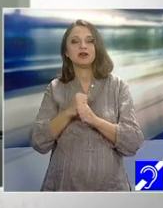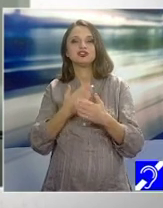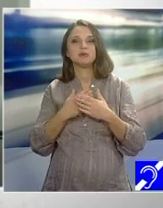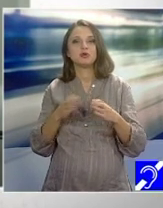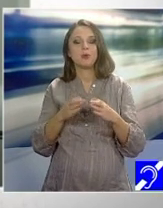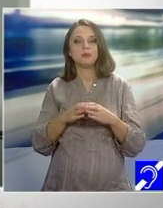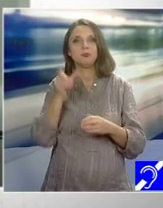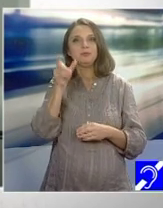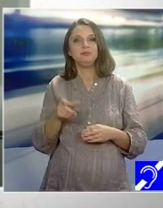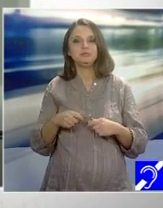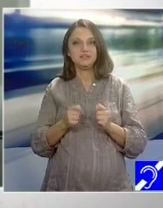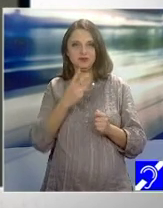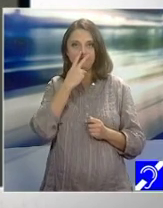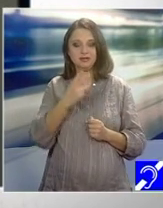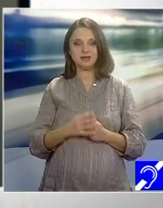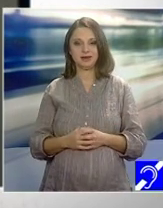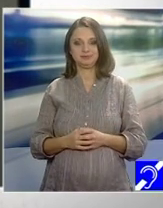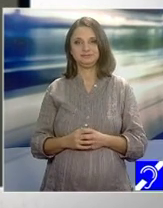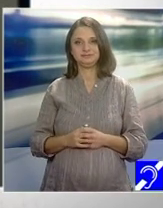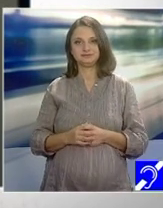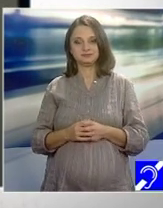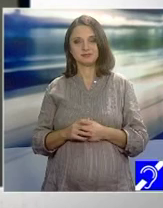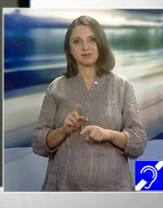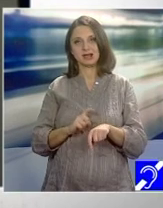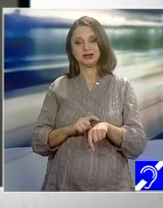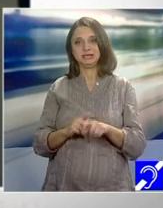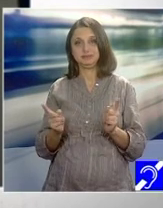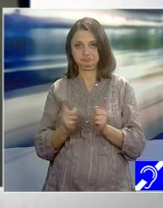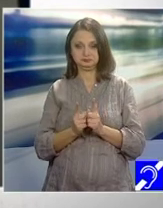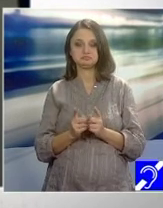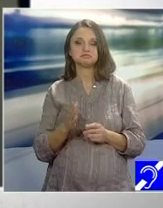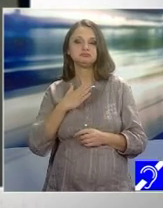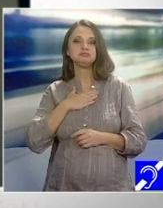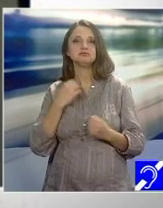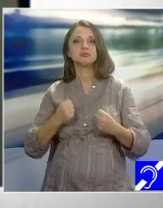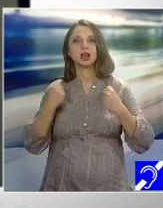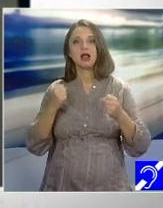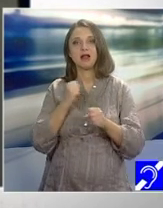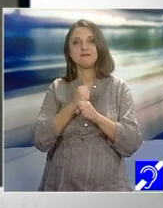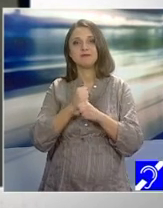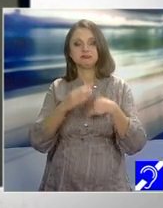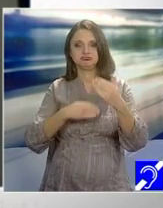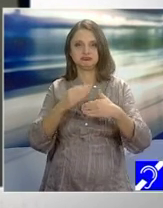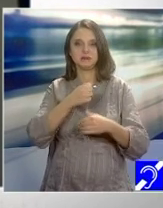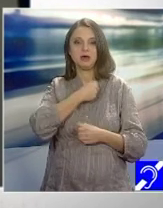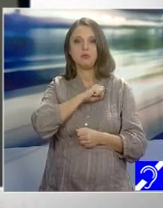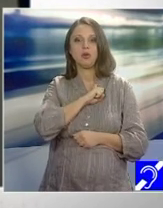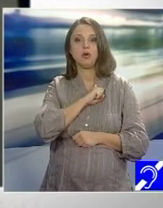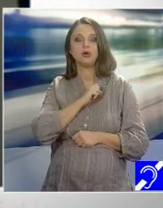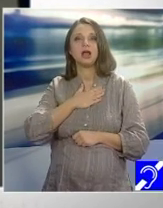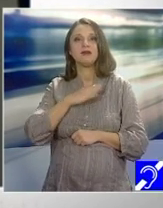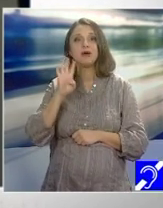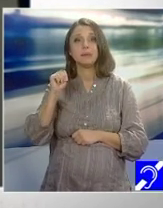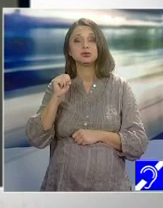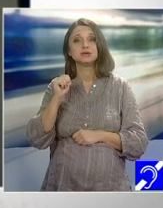și nu numai? Pe termen scurt avem această activitate care se va desfășura în Polonia, unde vom avea 40 de tineri din